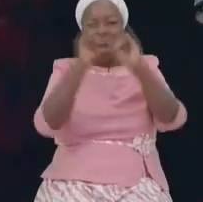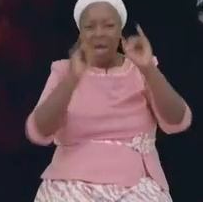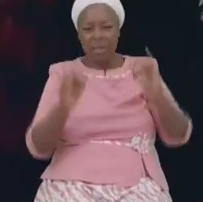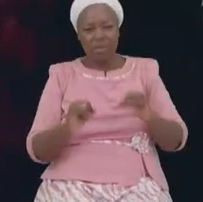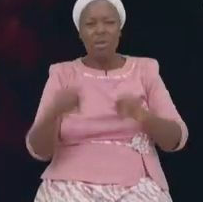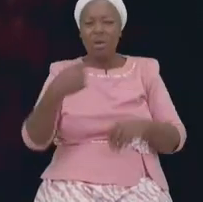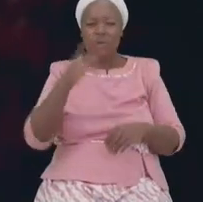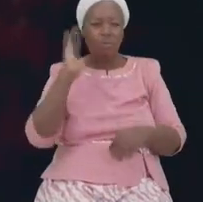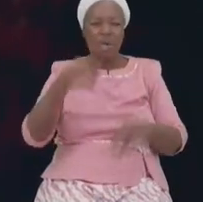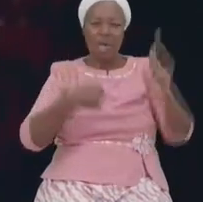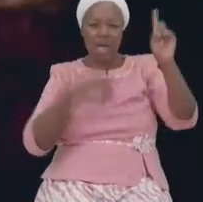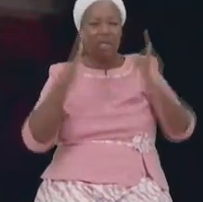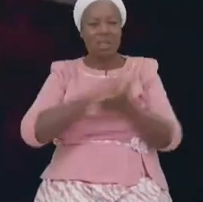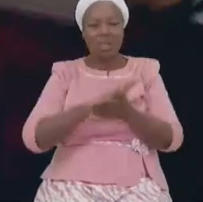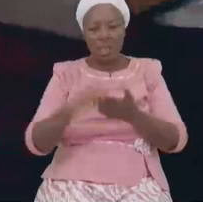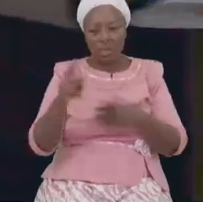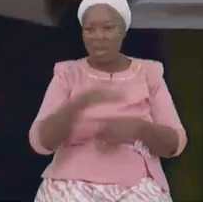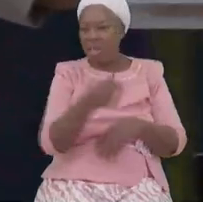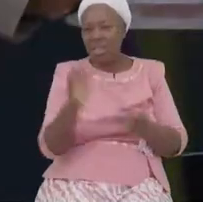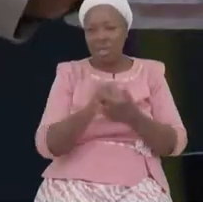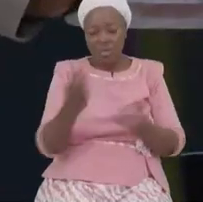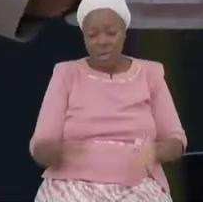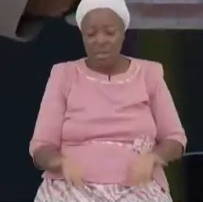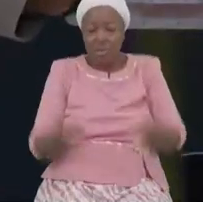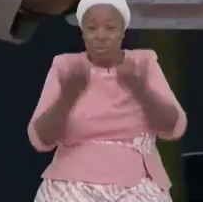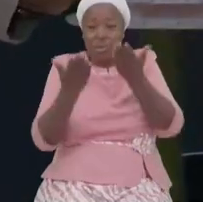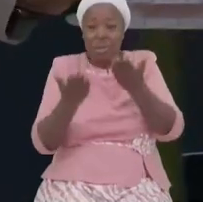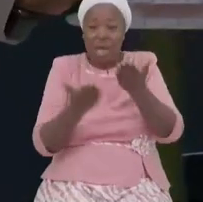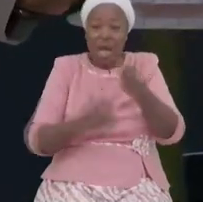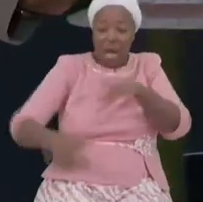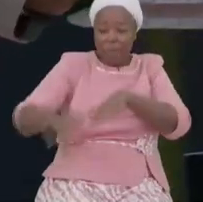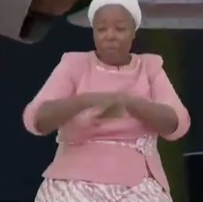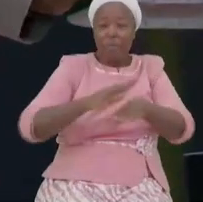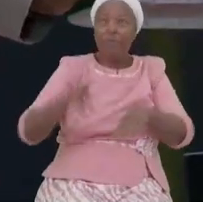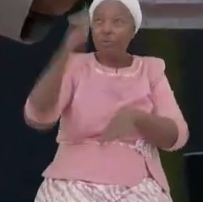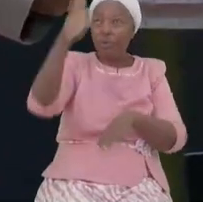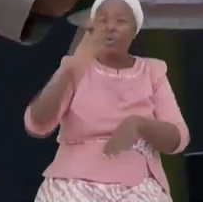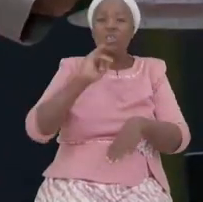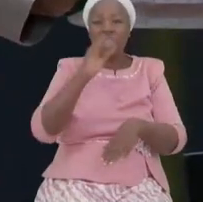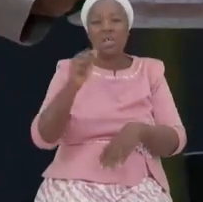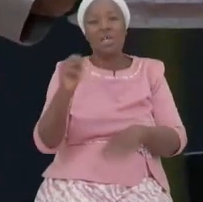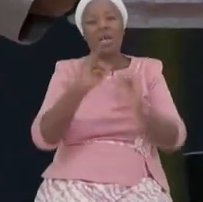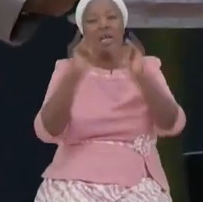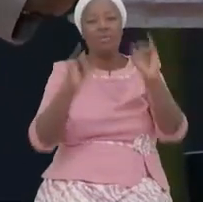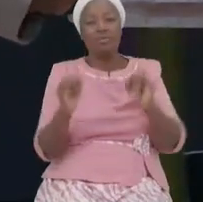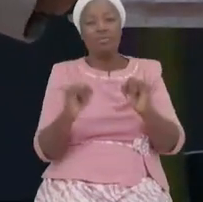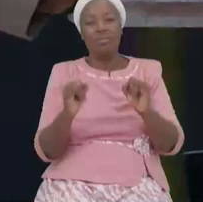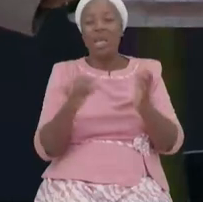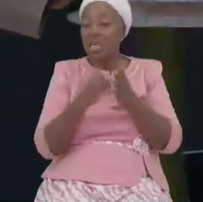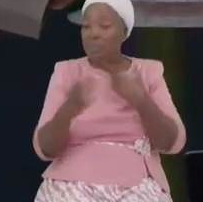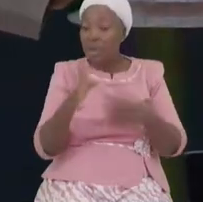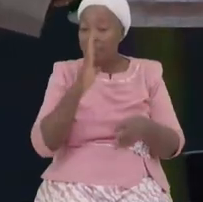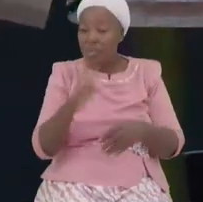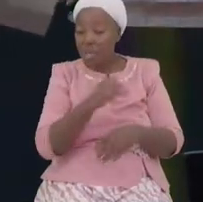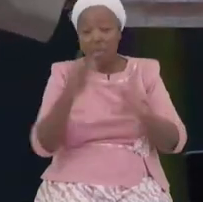vous purifierai. Tout ce que tu exaltes au-dessus de Dieu est une idole. Ça peut être une